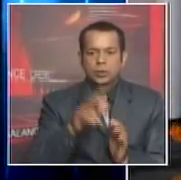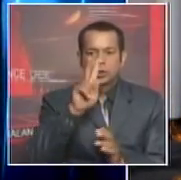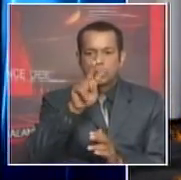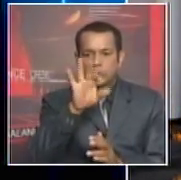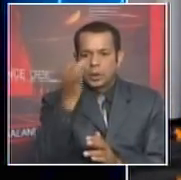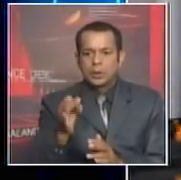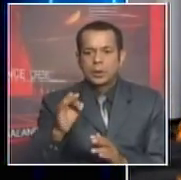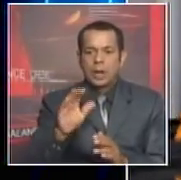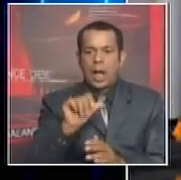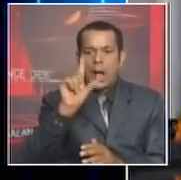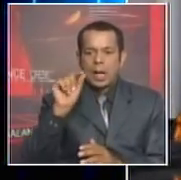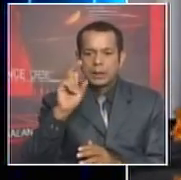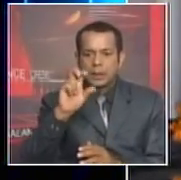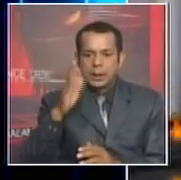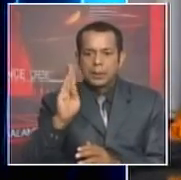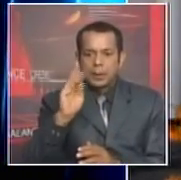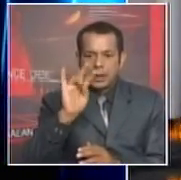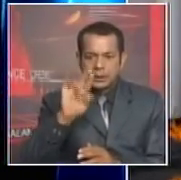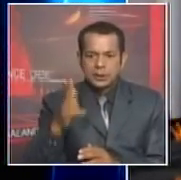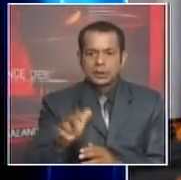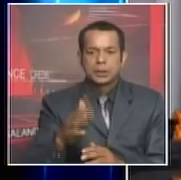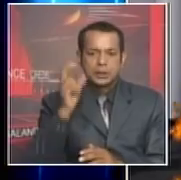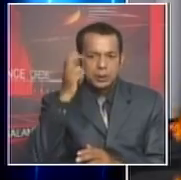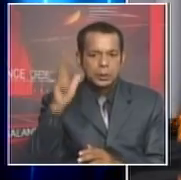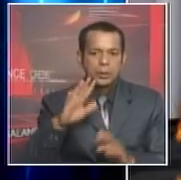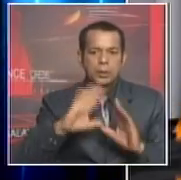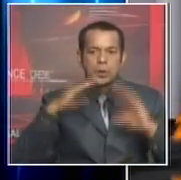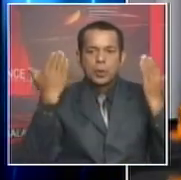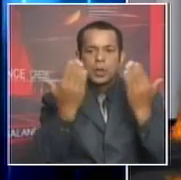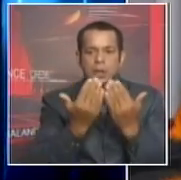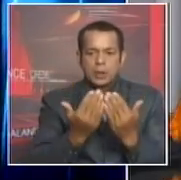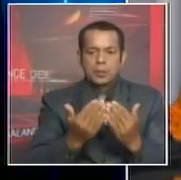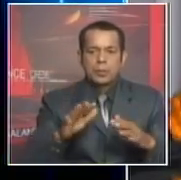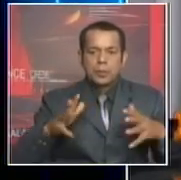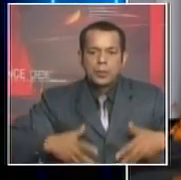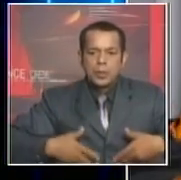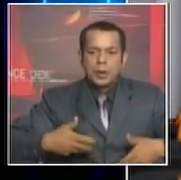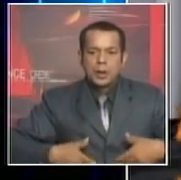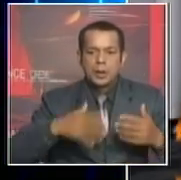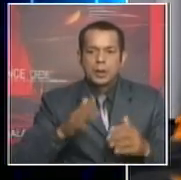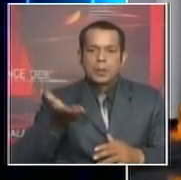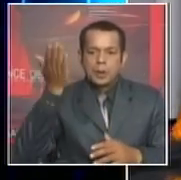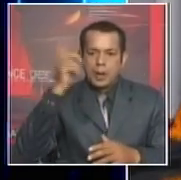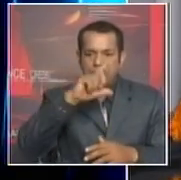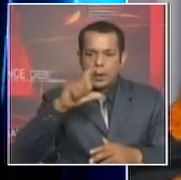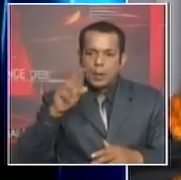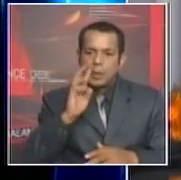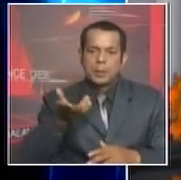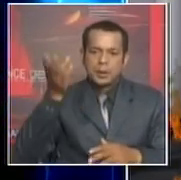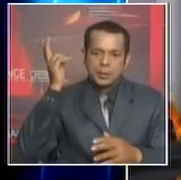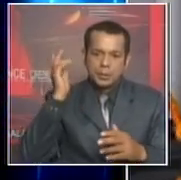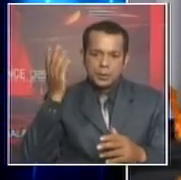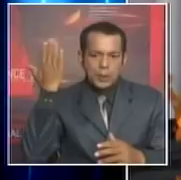24 विश्व आदिवासी दिवस विश्वभर विभिन्न कार्यक्रम गरी मनाइएको छ। नेपालमा यस वर्ष पनि विगतका वर्ष झैँ